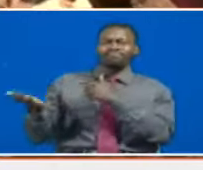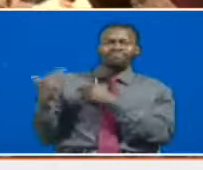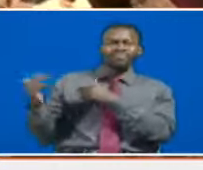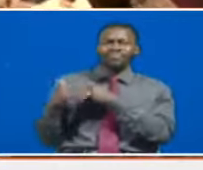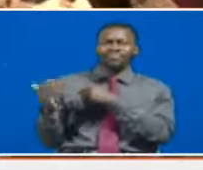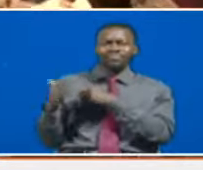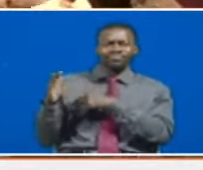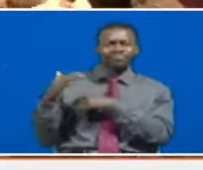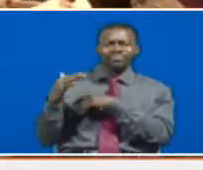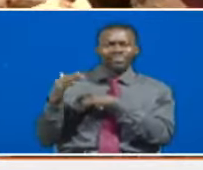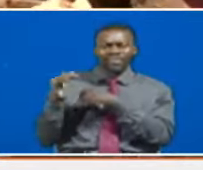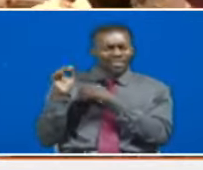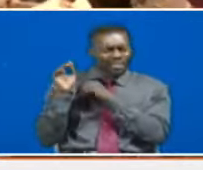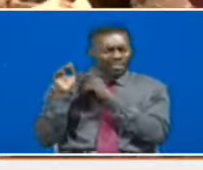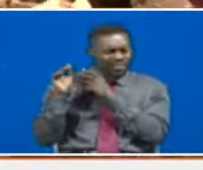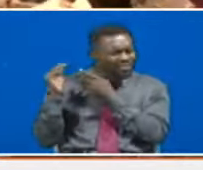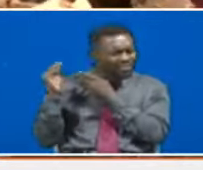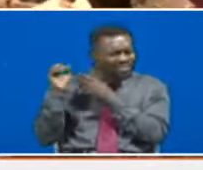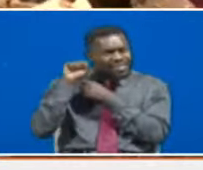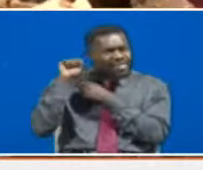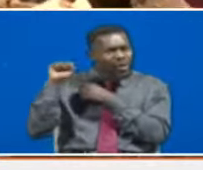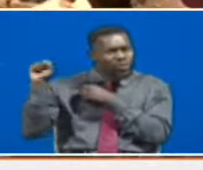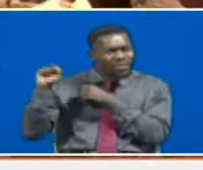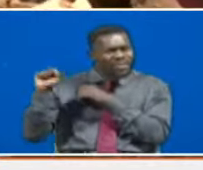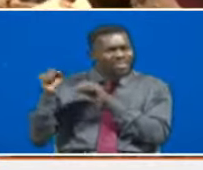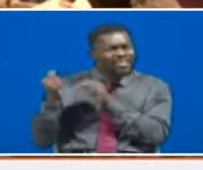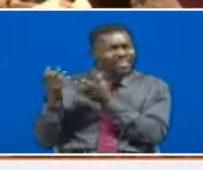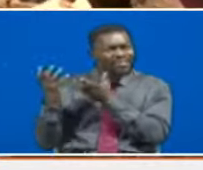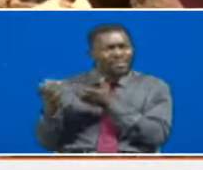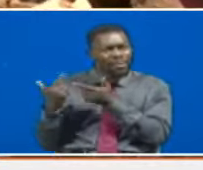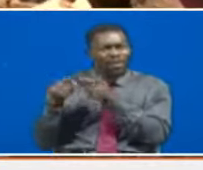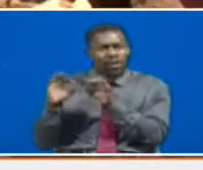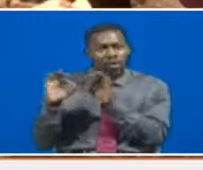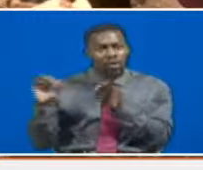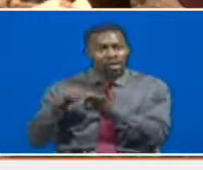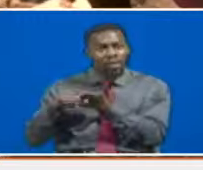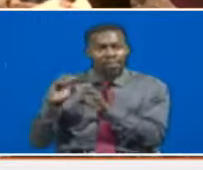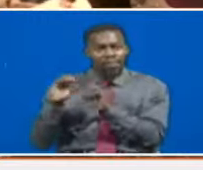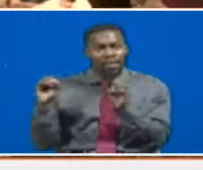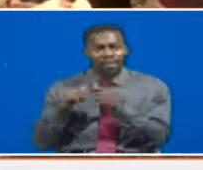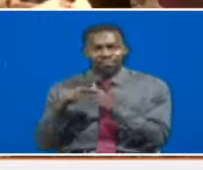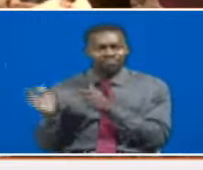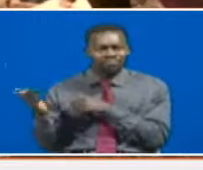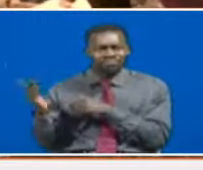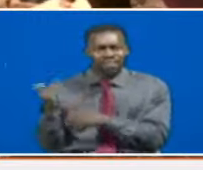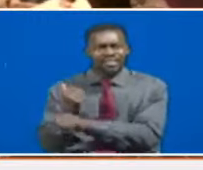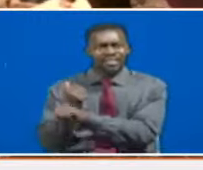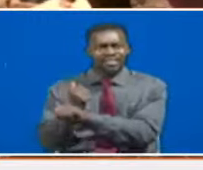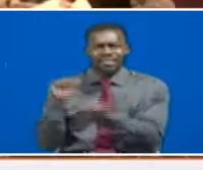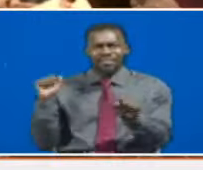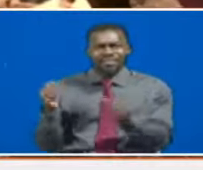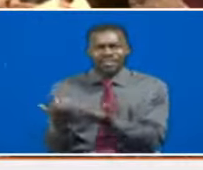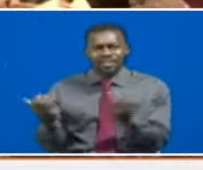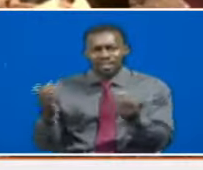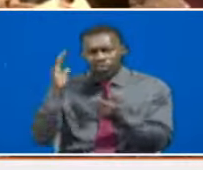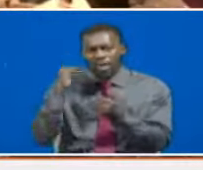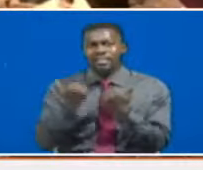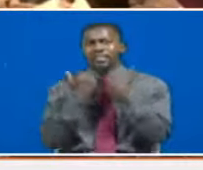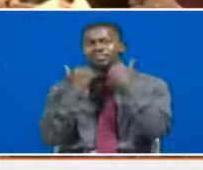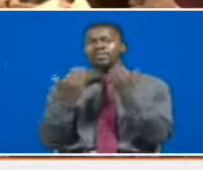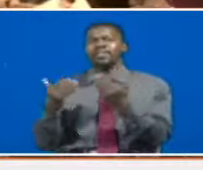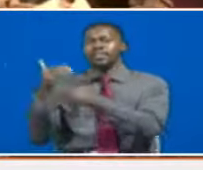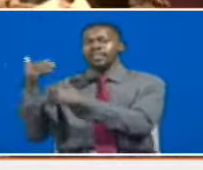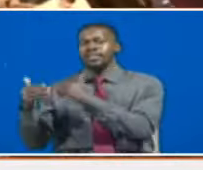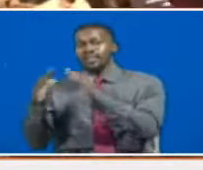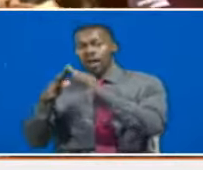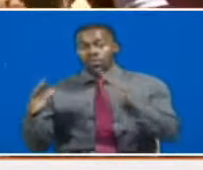Nikamwambia asikie hiyo mgurumo, lakini haikukaa kwa muda mrefu. Nikamwaita tuokoe watoto juu walikuwa wamerara nyumba next.